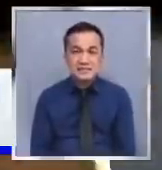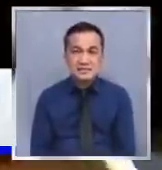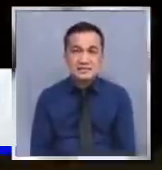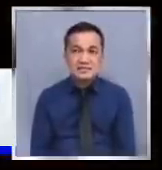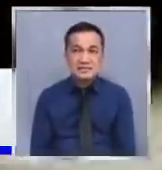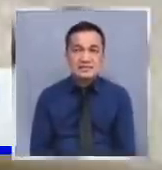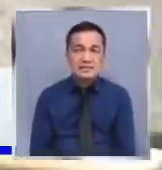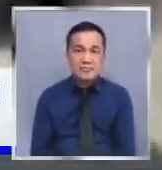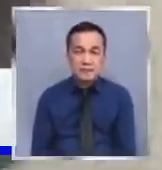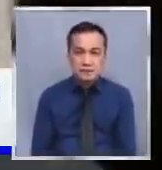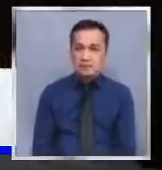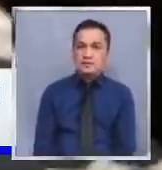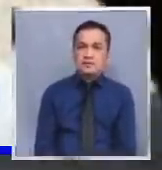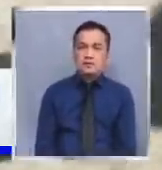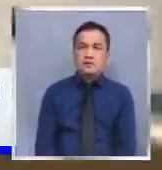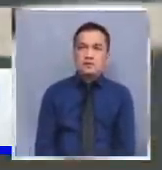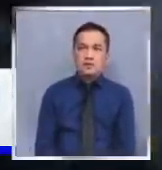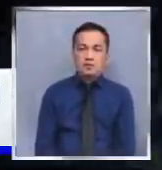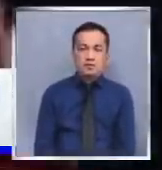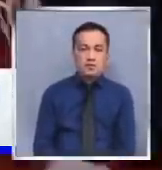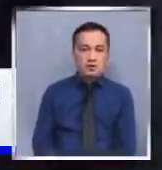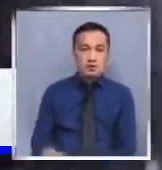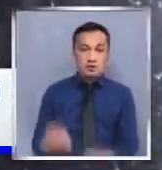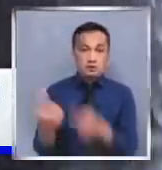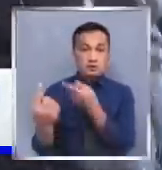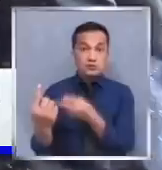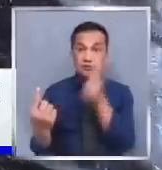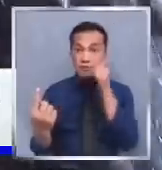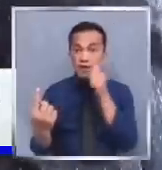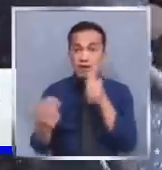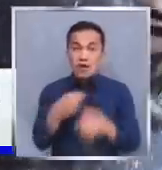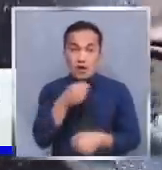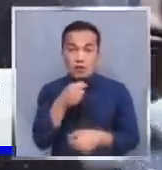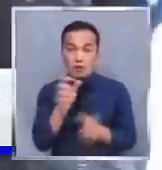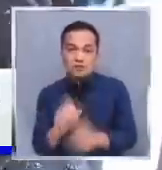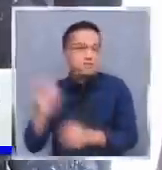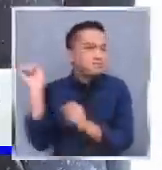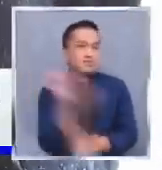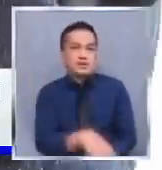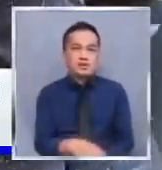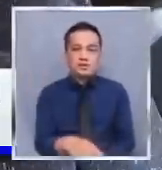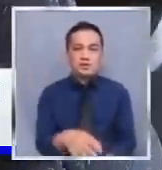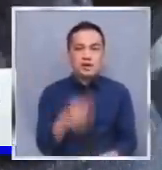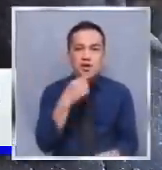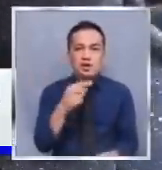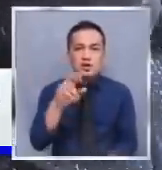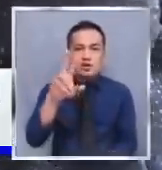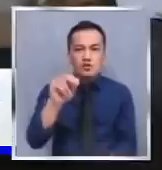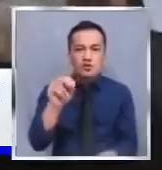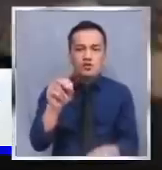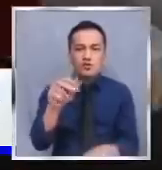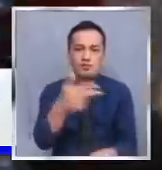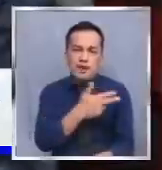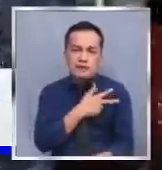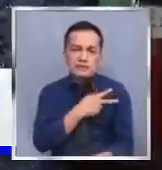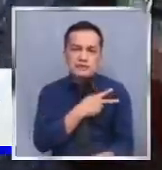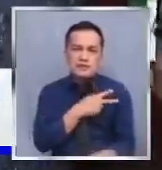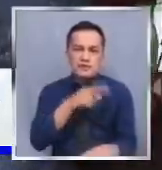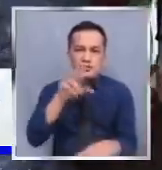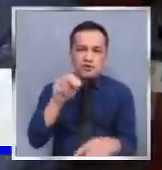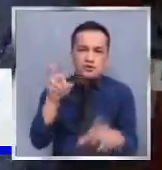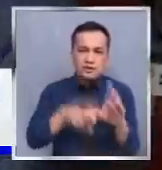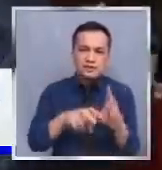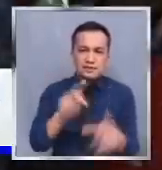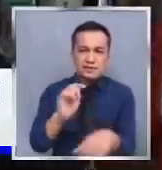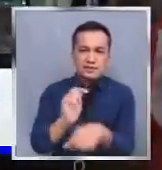At ibinalibag pa ng babaeng ito ang mikropono ng isang nagko-cover na reporter sa No Vax No Ride checkpoint sa Taguig City kanina. Walang vaccination card